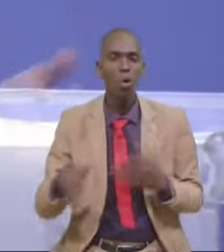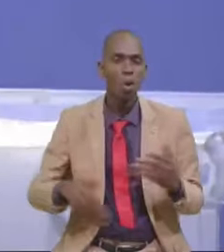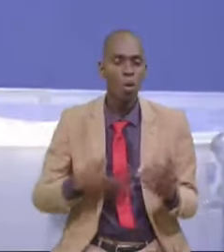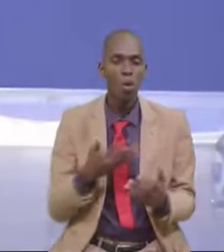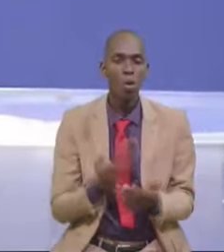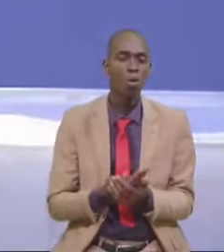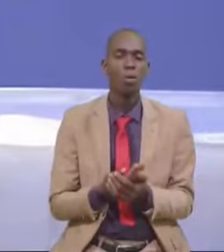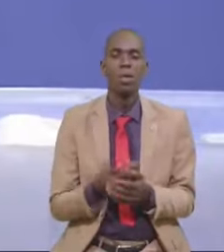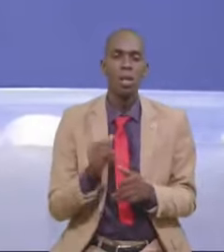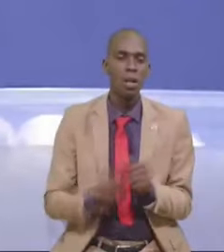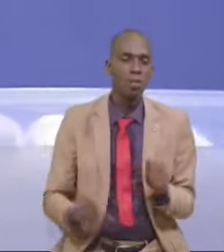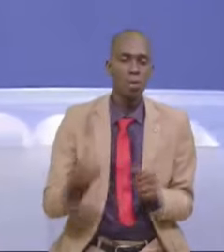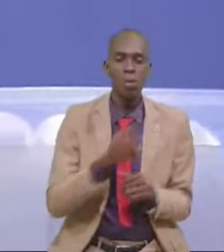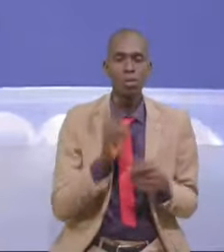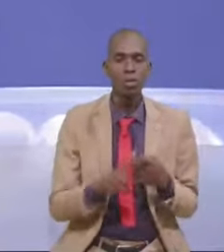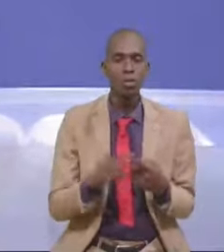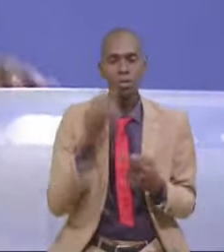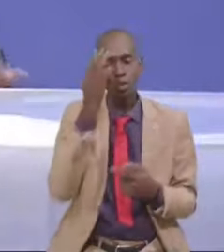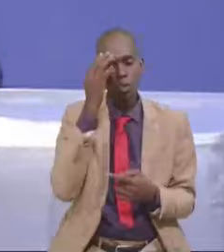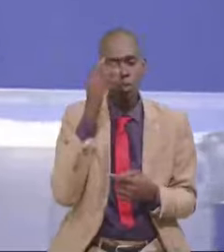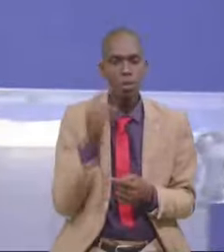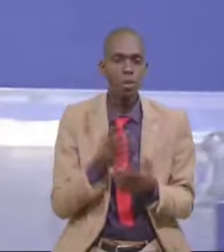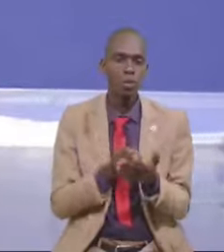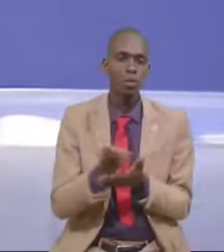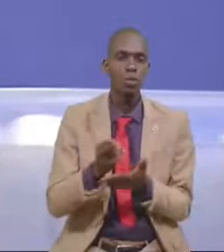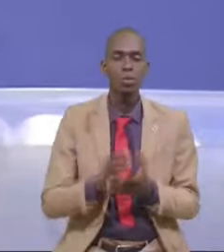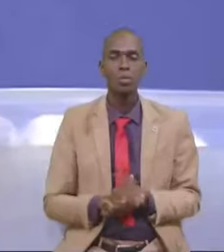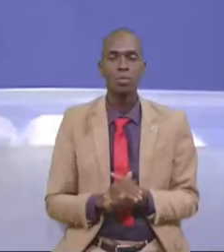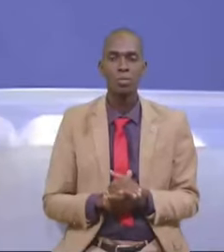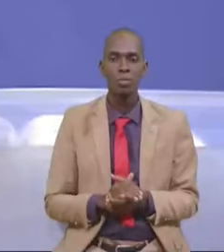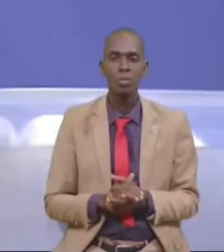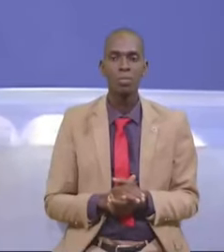Il veut que nous parvenions à la connaissance de la vérité.